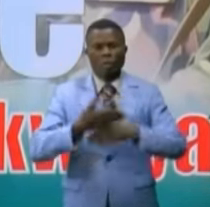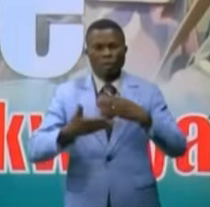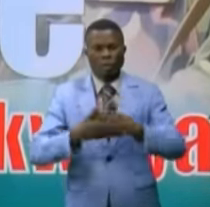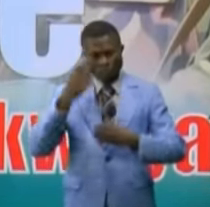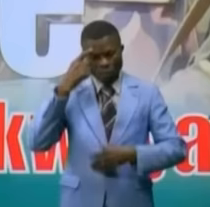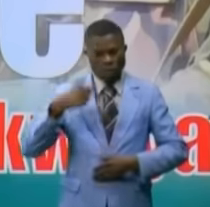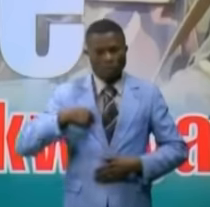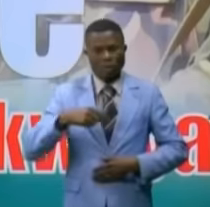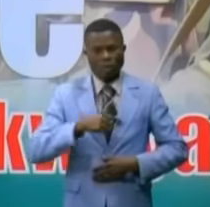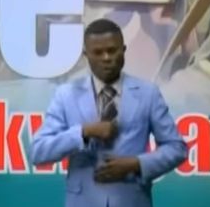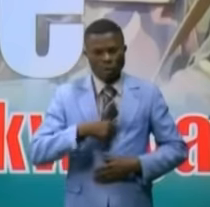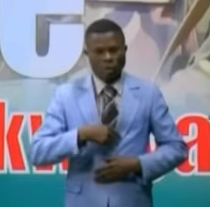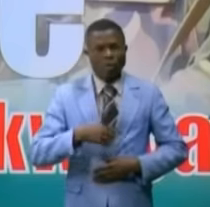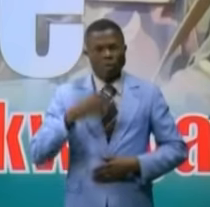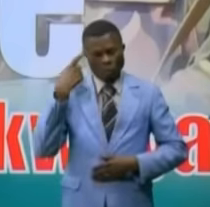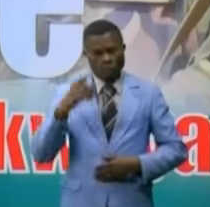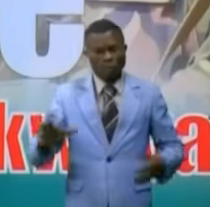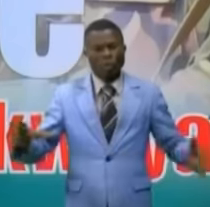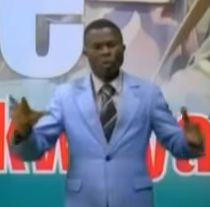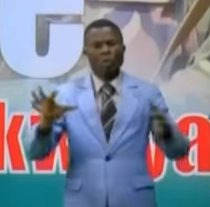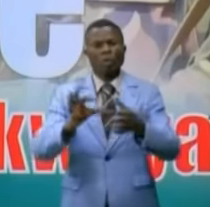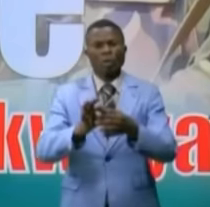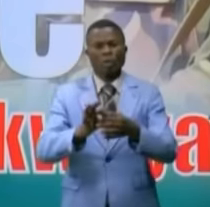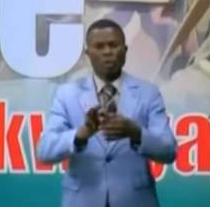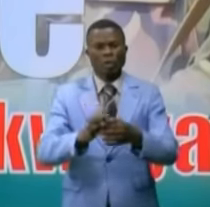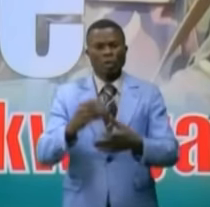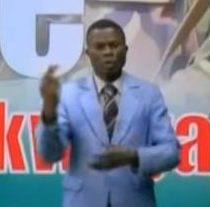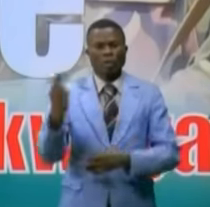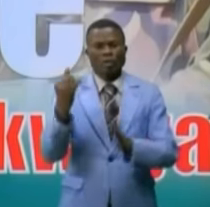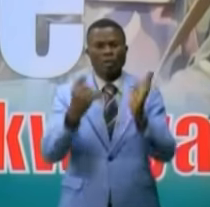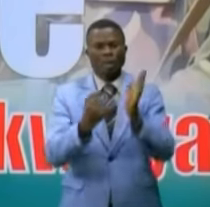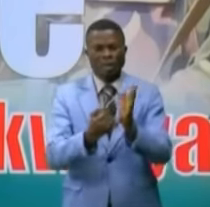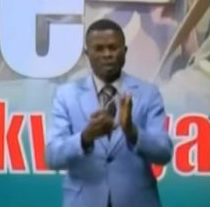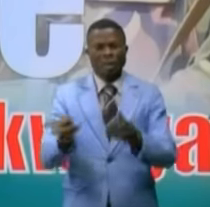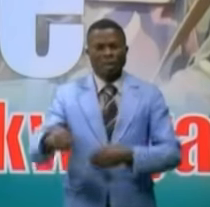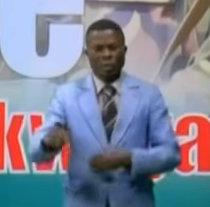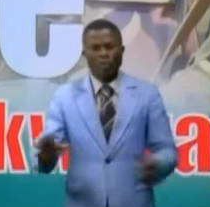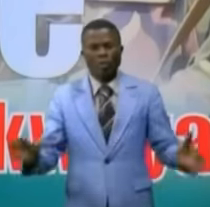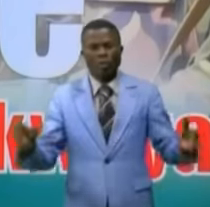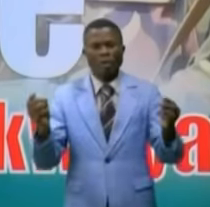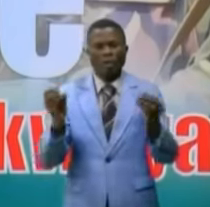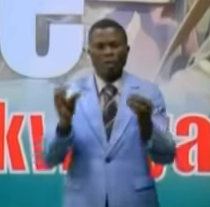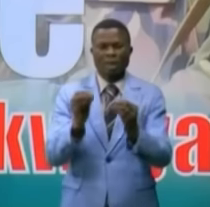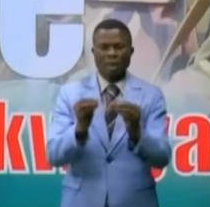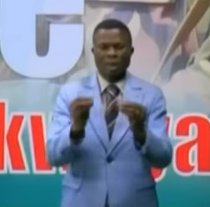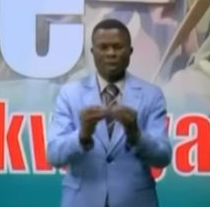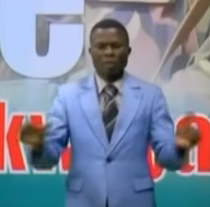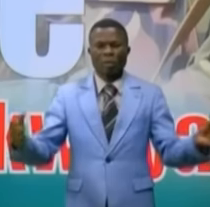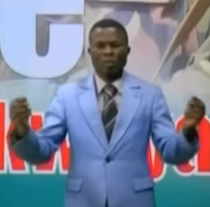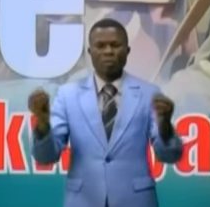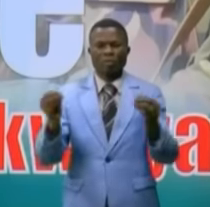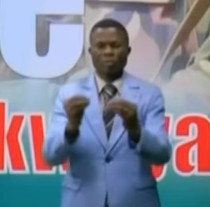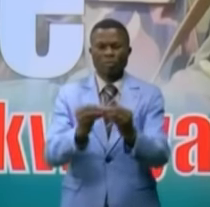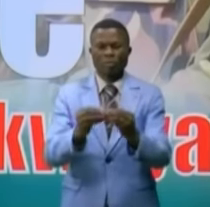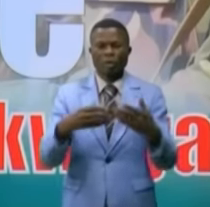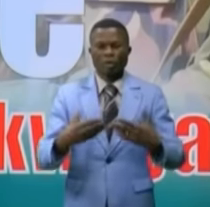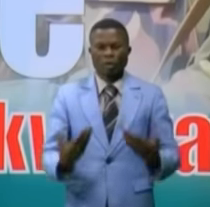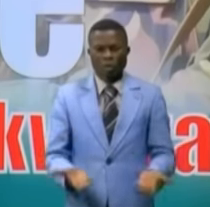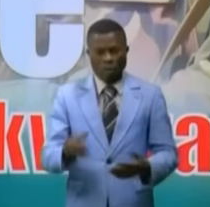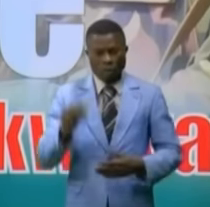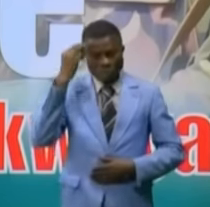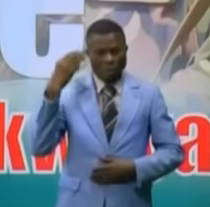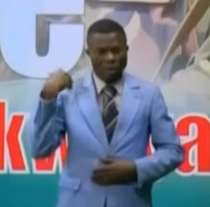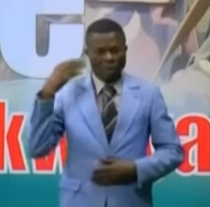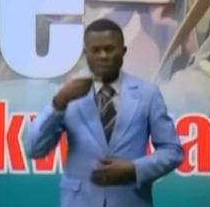nous, c'est de voir comment relier toutes les 26 provinces de la République démocratique du Congo. Le ministre d'État a prévu de parler